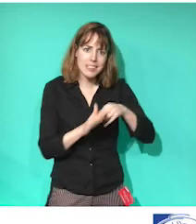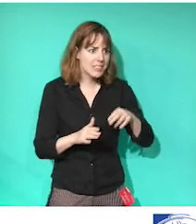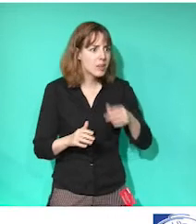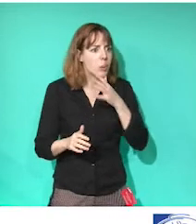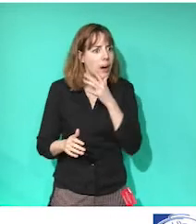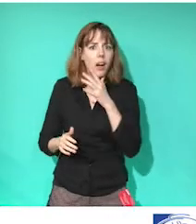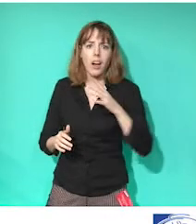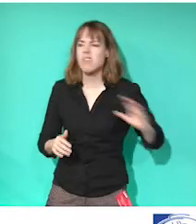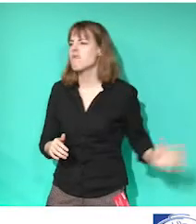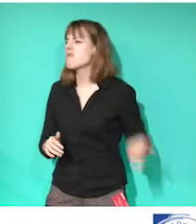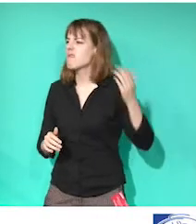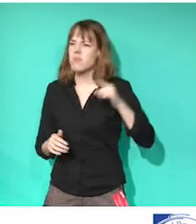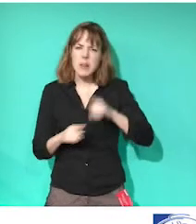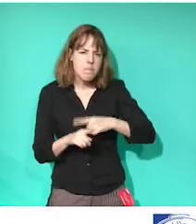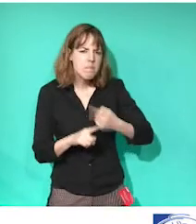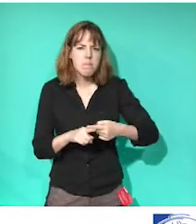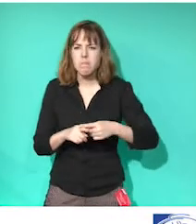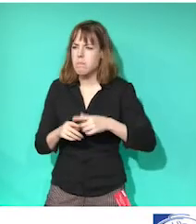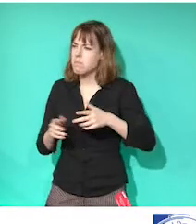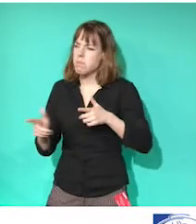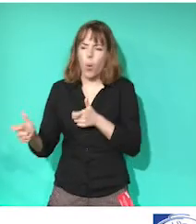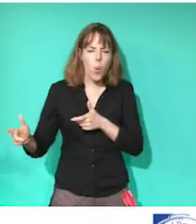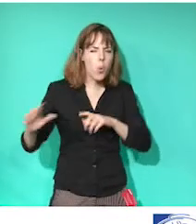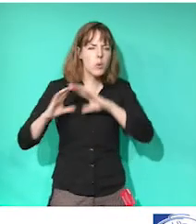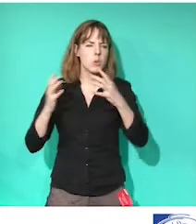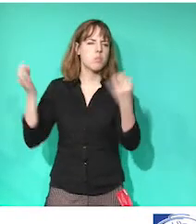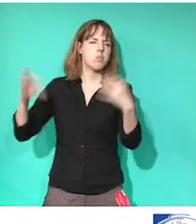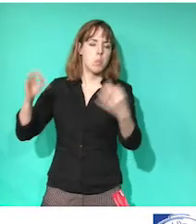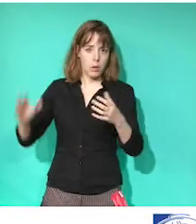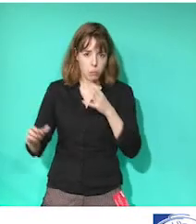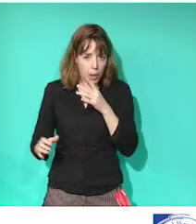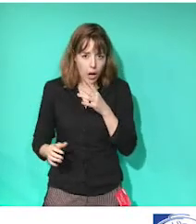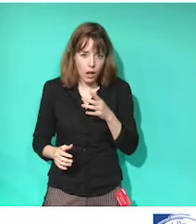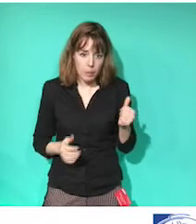forcément, quand elle a les moyens de payer 4 acteurs, c'est beaucoup plus intimiste. Donc on voit bien que